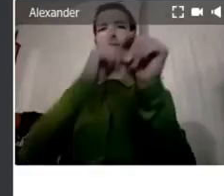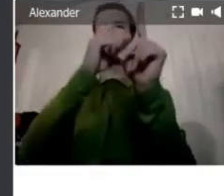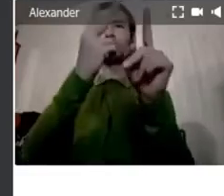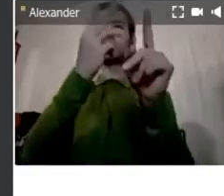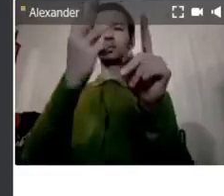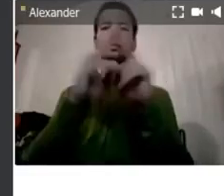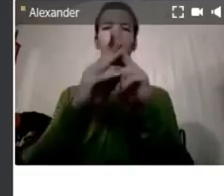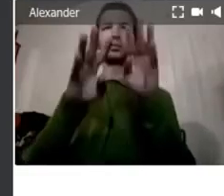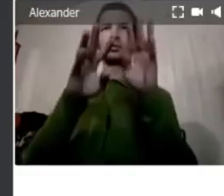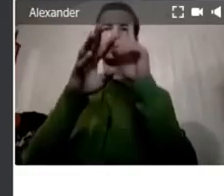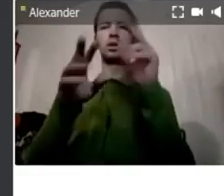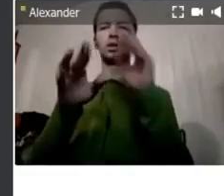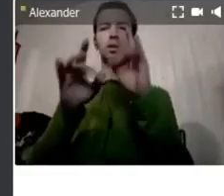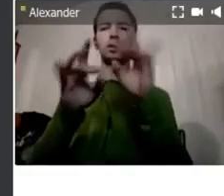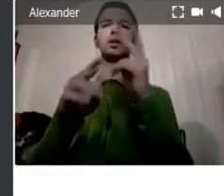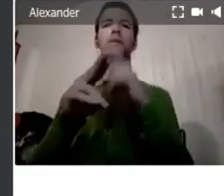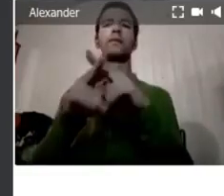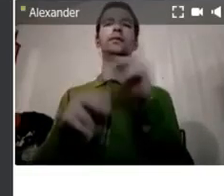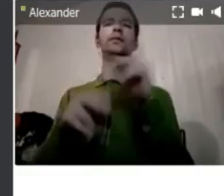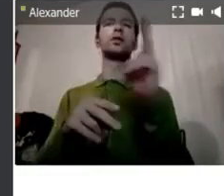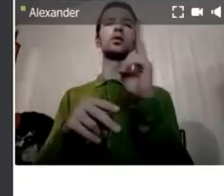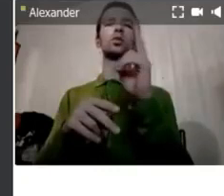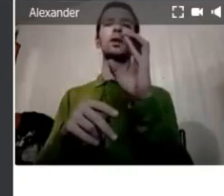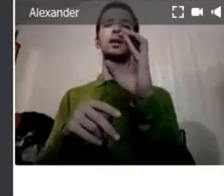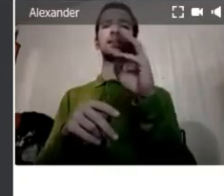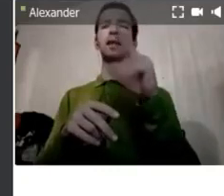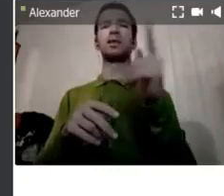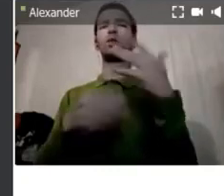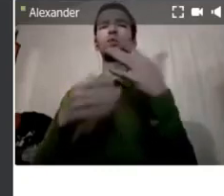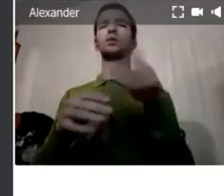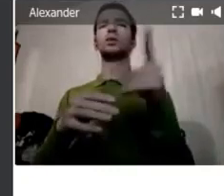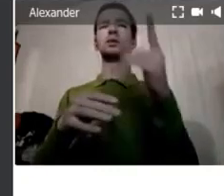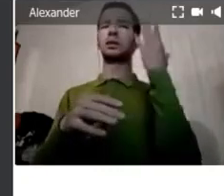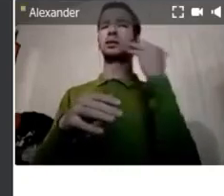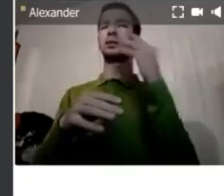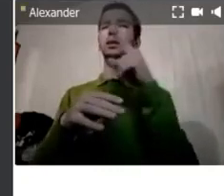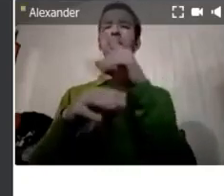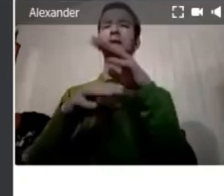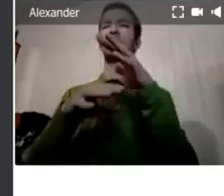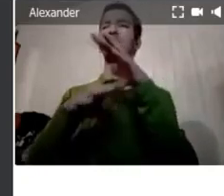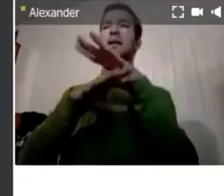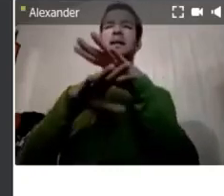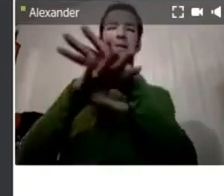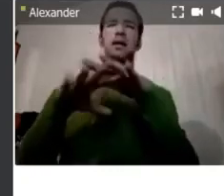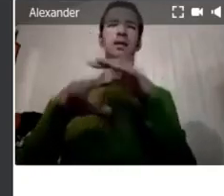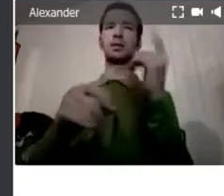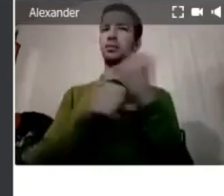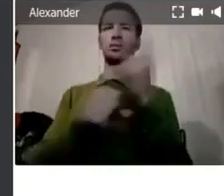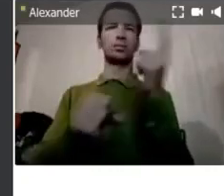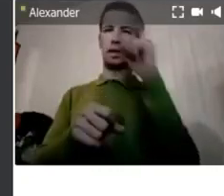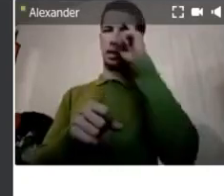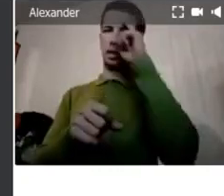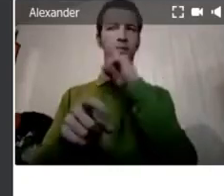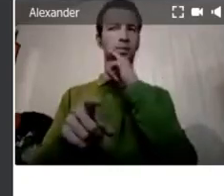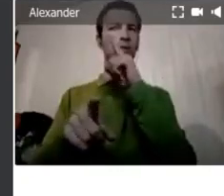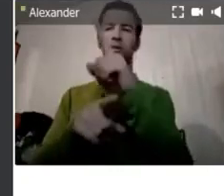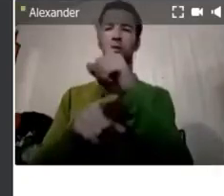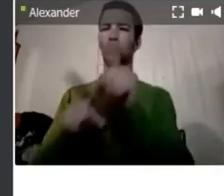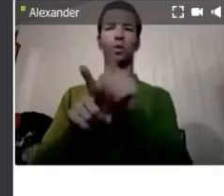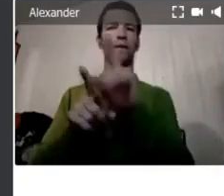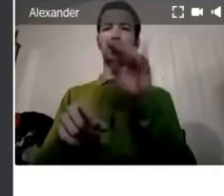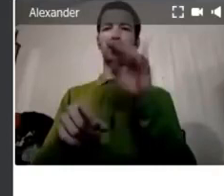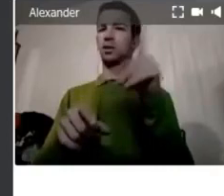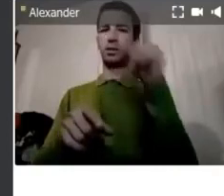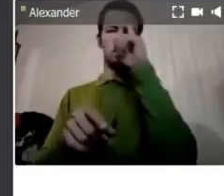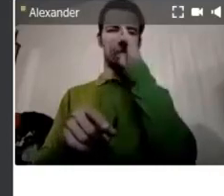Второй вид маркетинга, это у нас в программе по ценным бумагам, работает как бинар, только улучшенный, у нас улучшенный бинар.